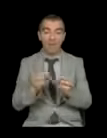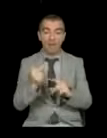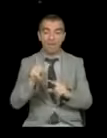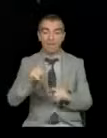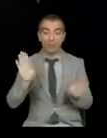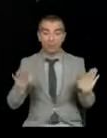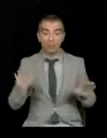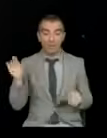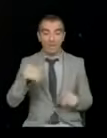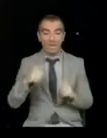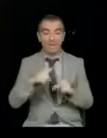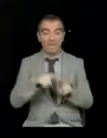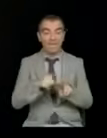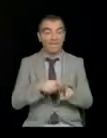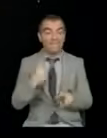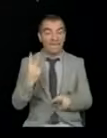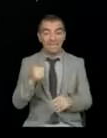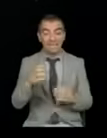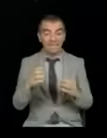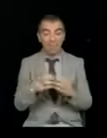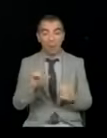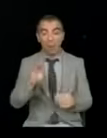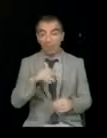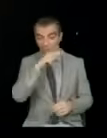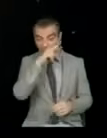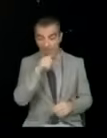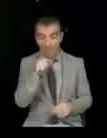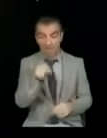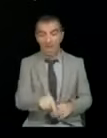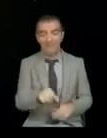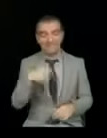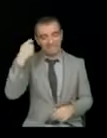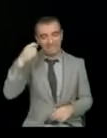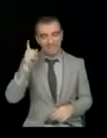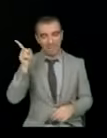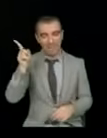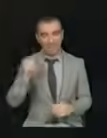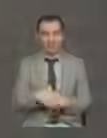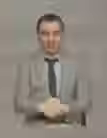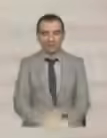geldi. Tay Ebabil takımı 15 Mart'ta sinemalarda.